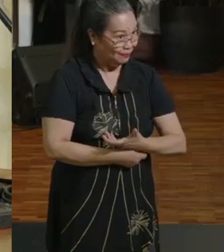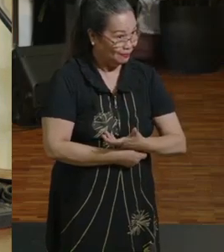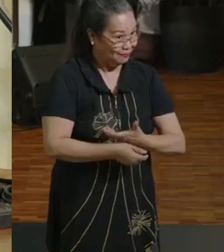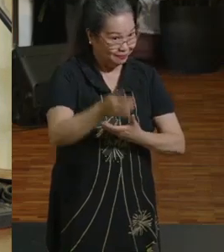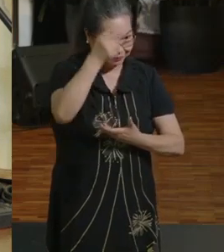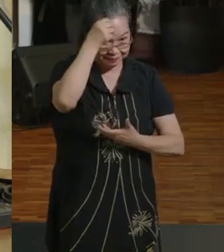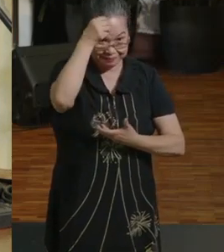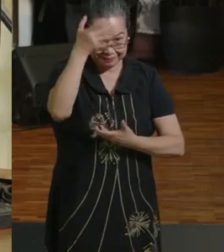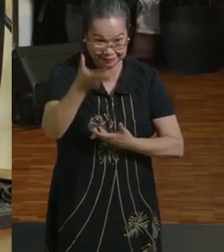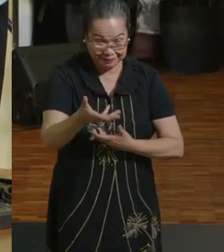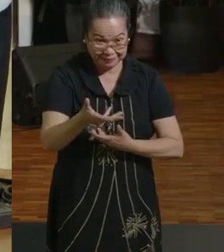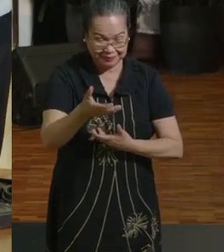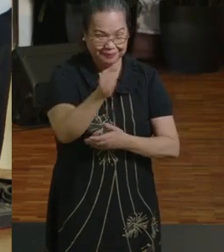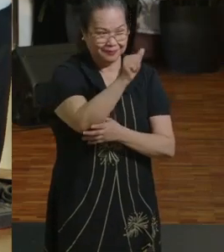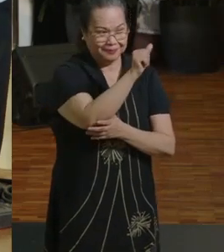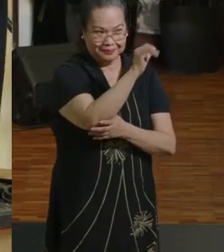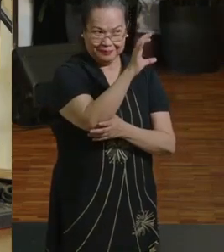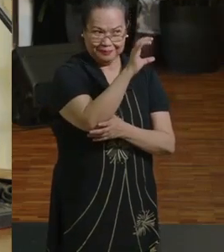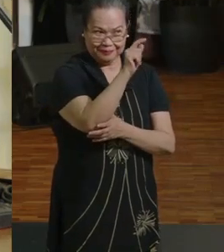Sabi sa Acts 5:28,